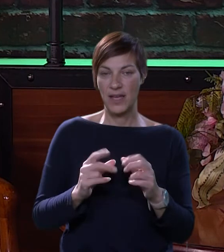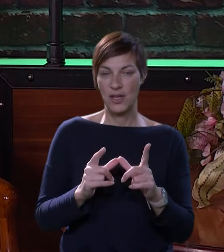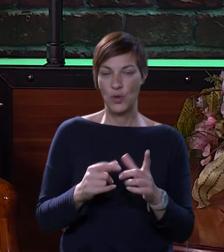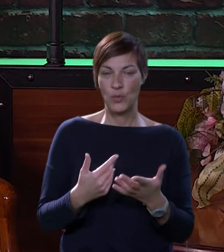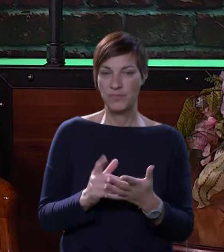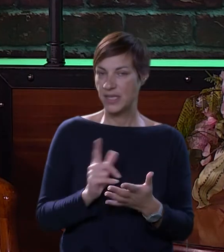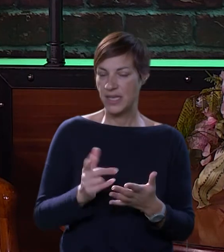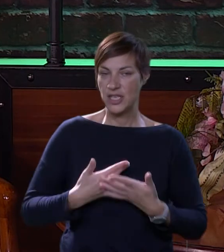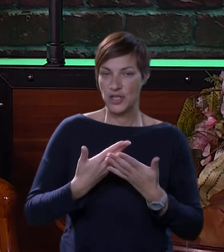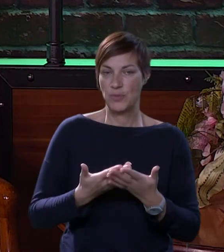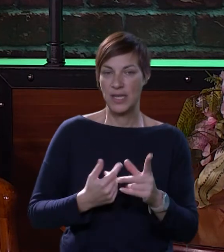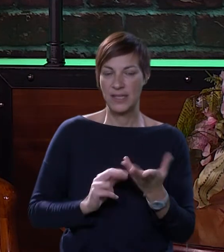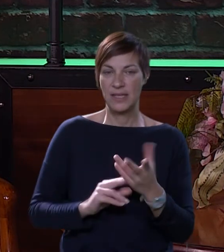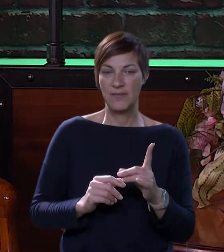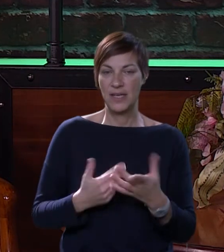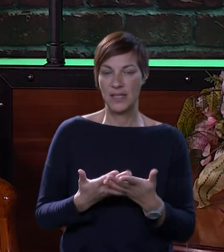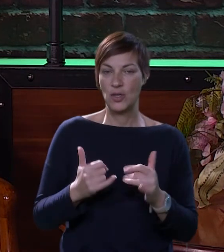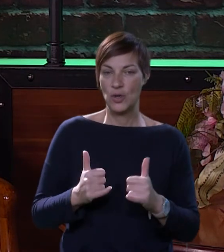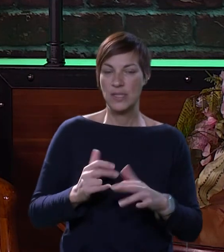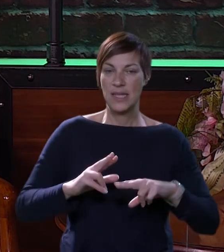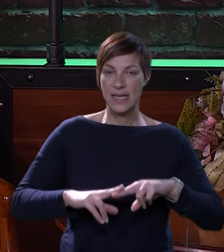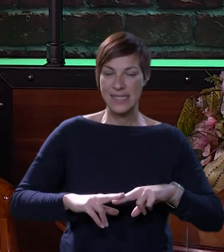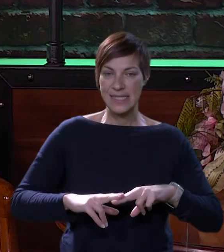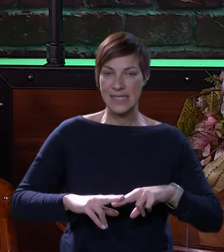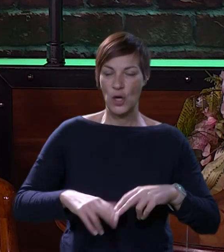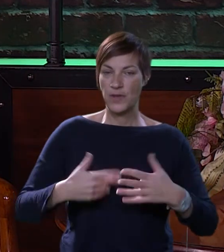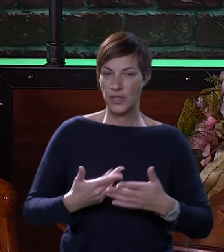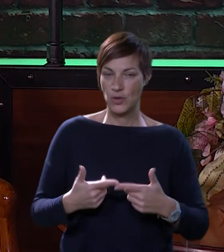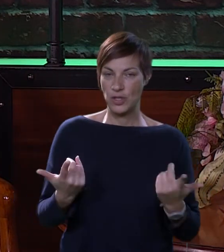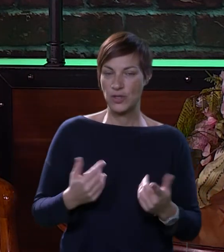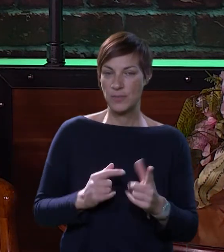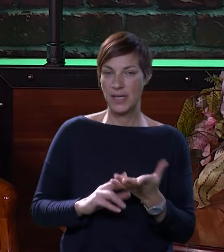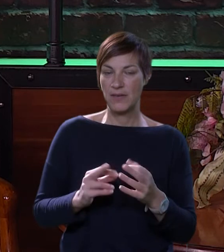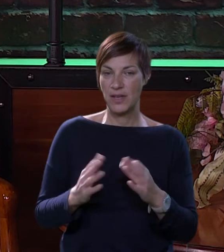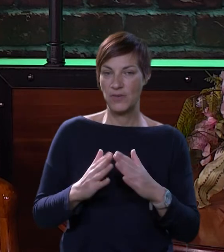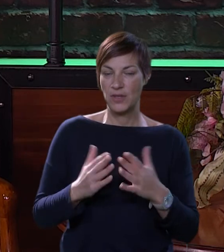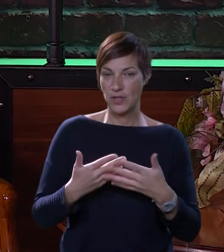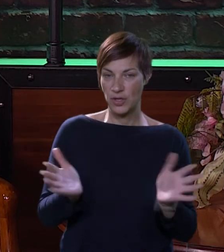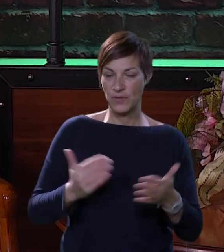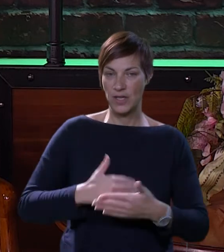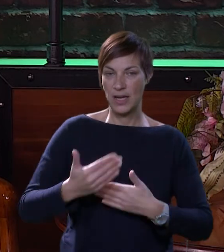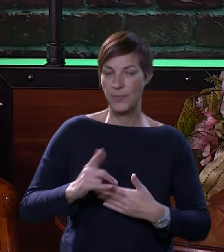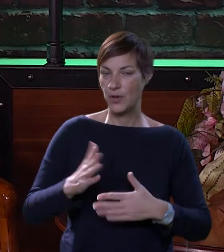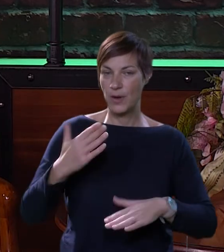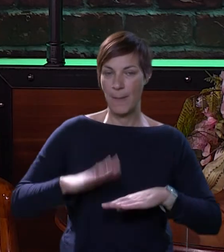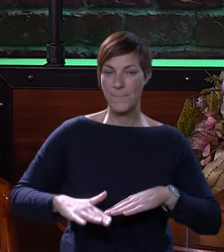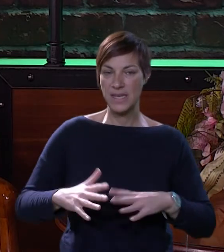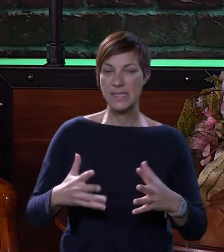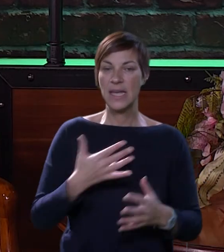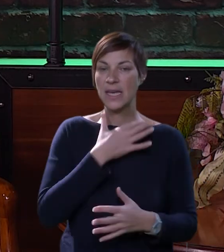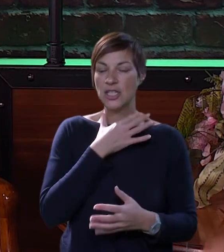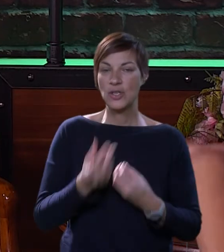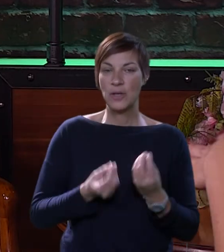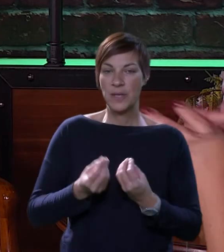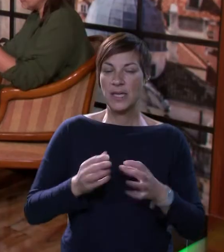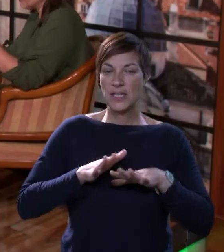volimo Ivanu i nećemo dati Ivani, to ostane uvijek tu. To je dostupno i kad Ivana ode kući i otvori svoj laptop, to ne prestaje na školskom